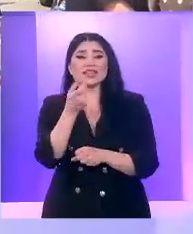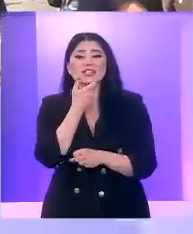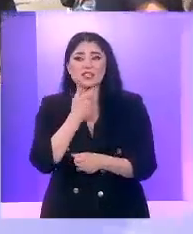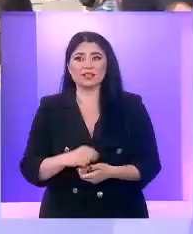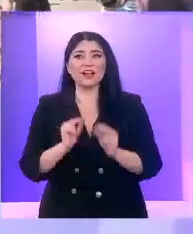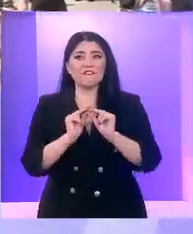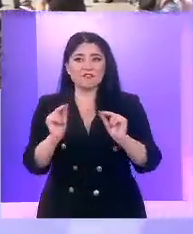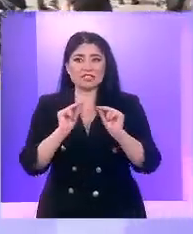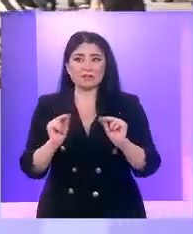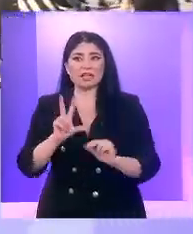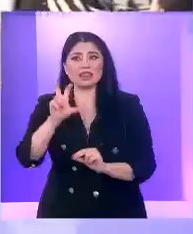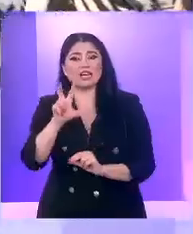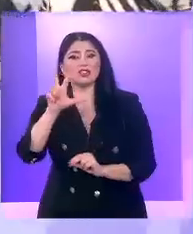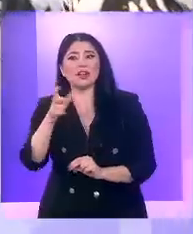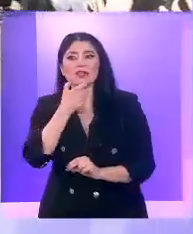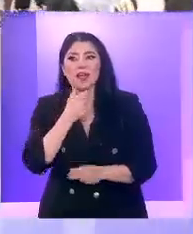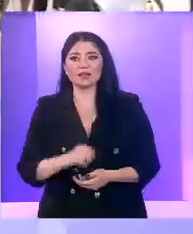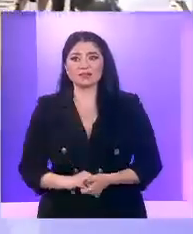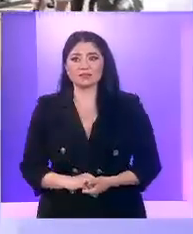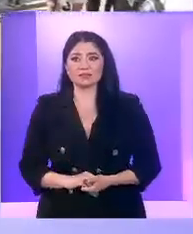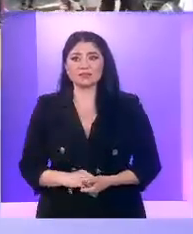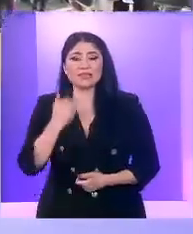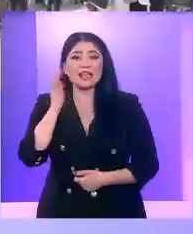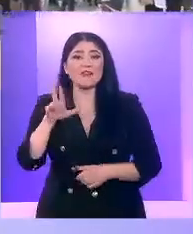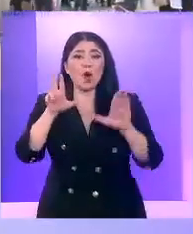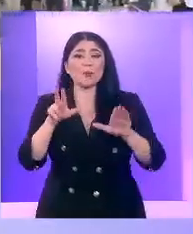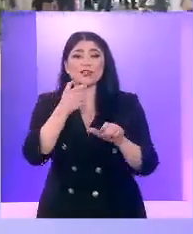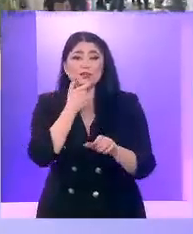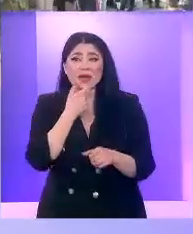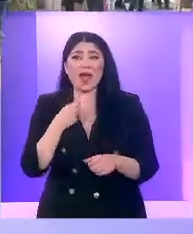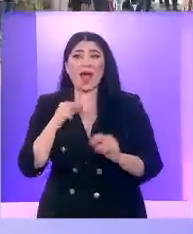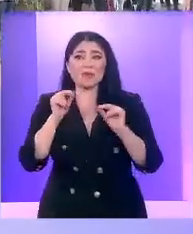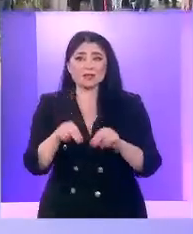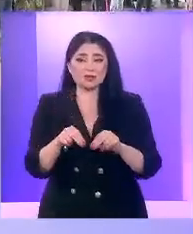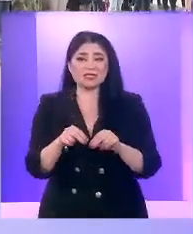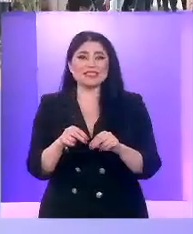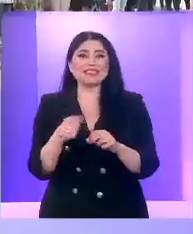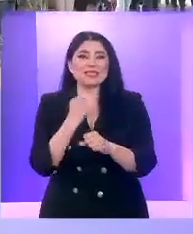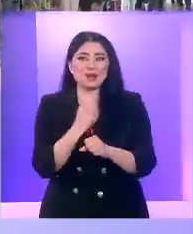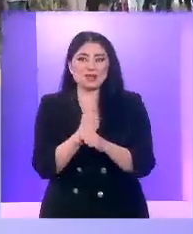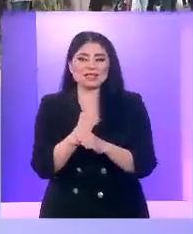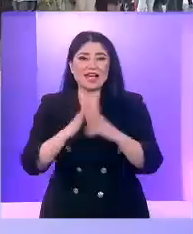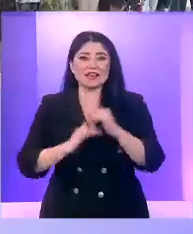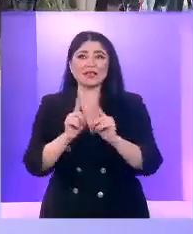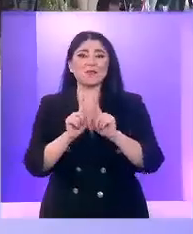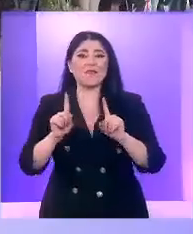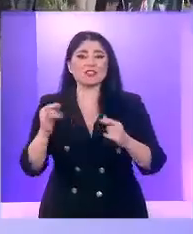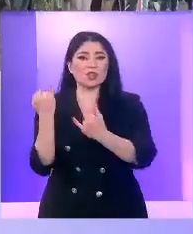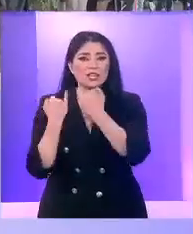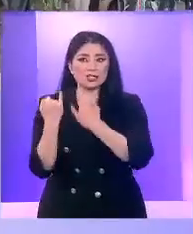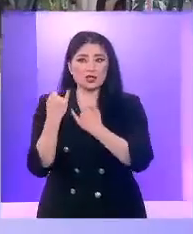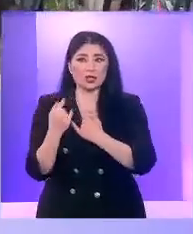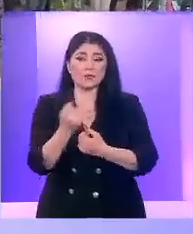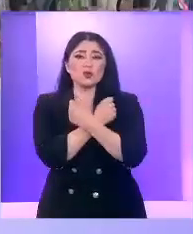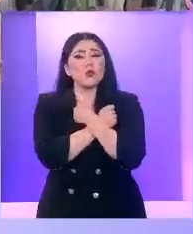ani în învățământ, de fapt 33 de ani. De la 18 ani am intrat în câmpul muncii ca profesor de istorie.